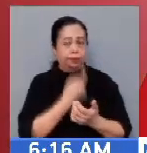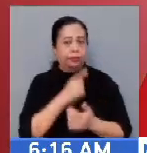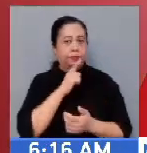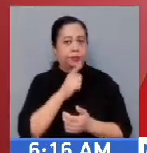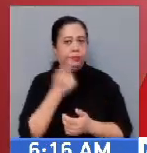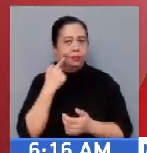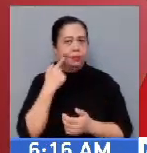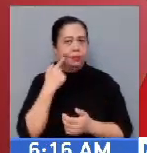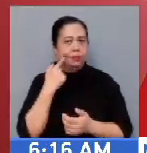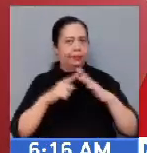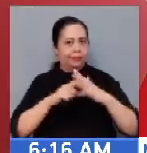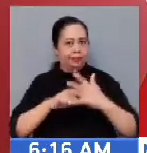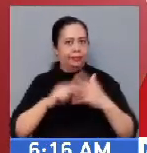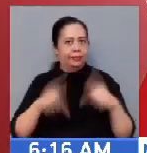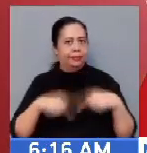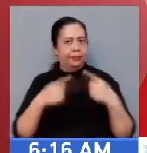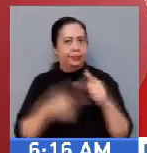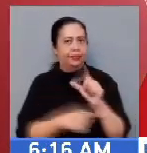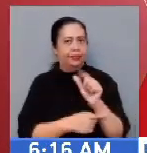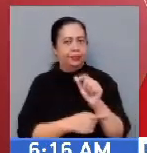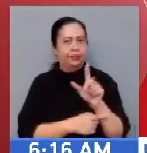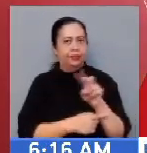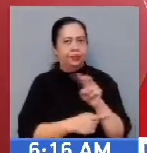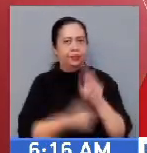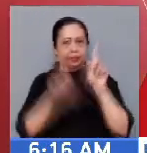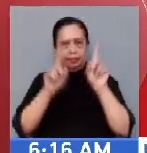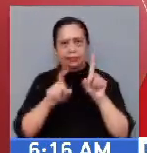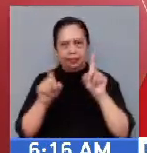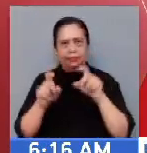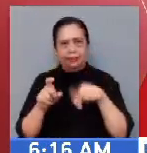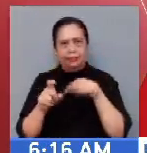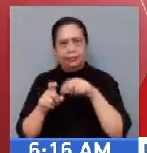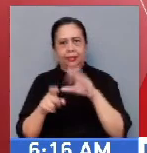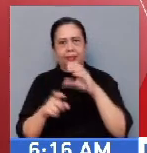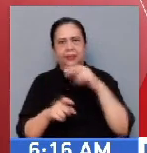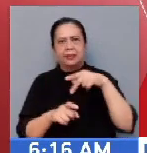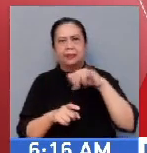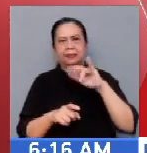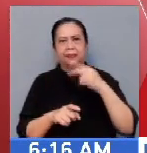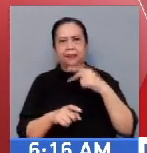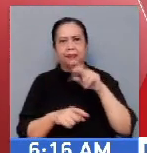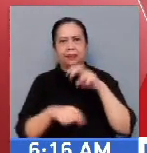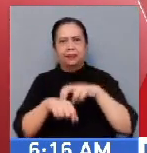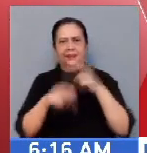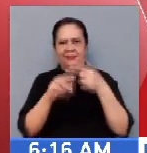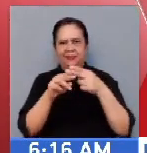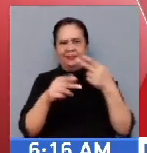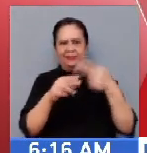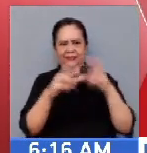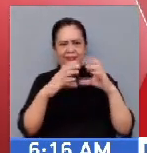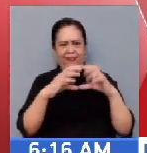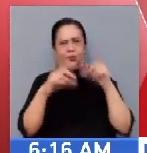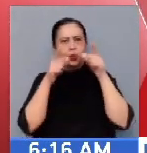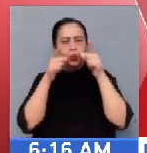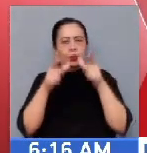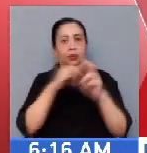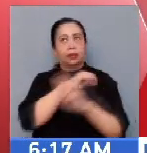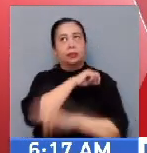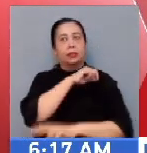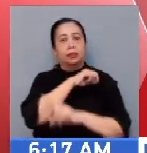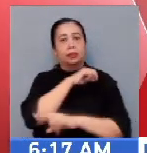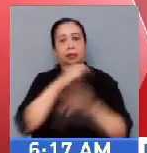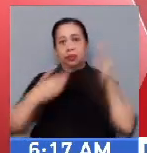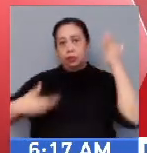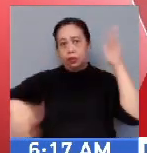since 2020 ang trial no ng chipping potatoes. Ito po is sa region sa Cordillera,